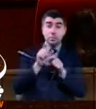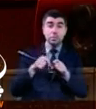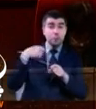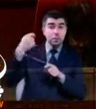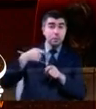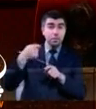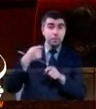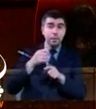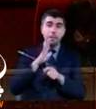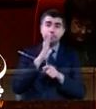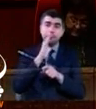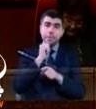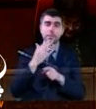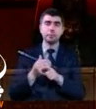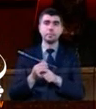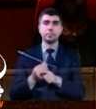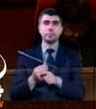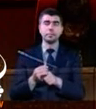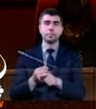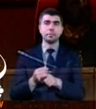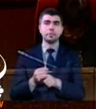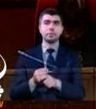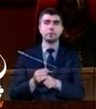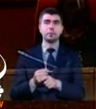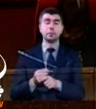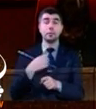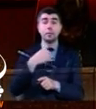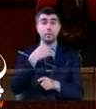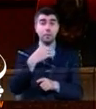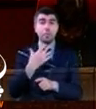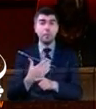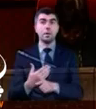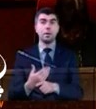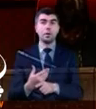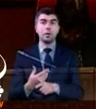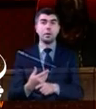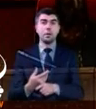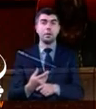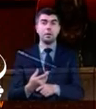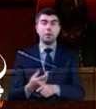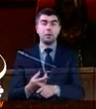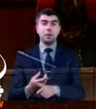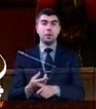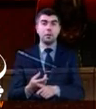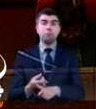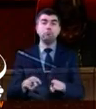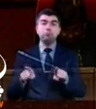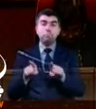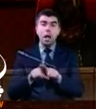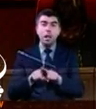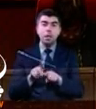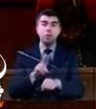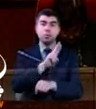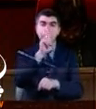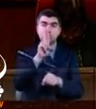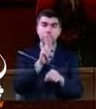دائما في حل الاشكالات بالنسبه للمواطنين، خاصة عندما يتعلق الأمر ببعض الجماعات أو